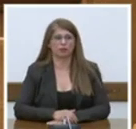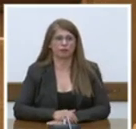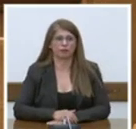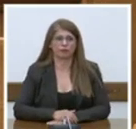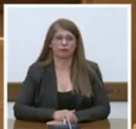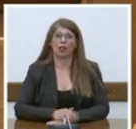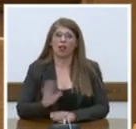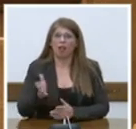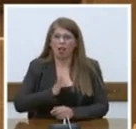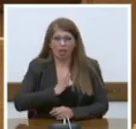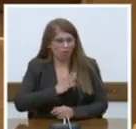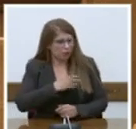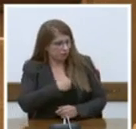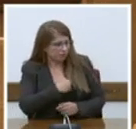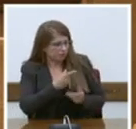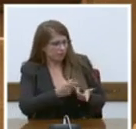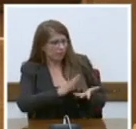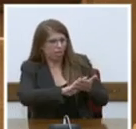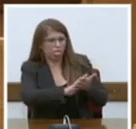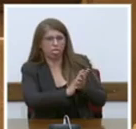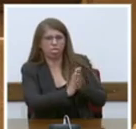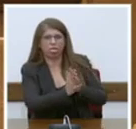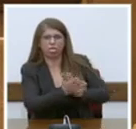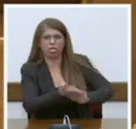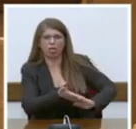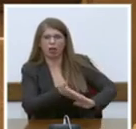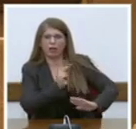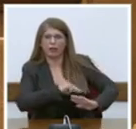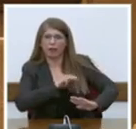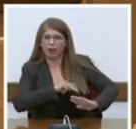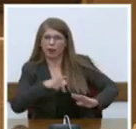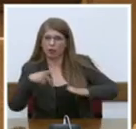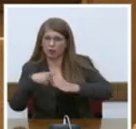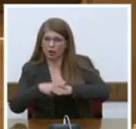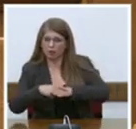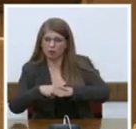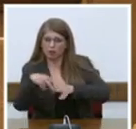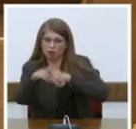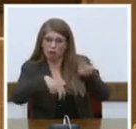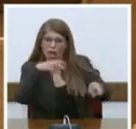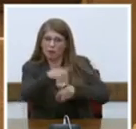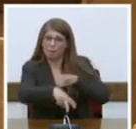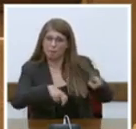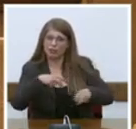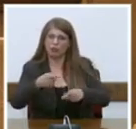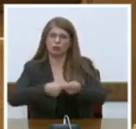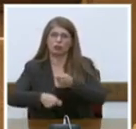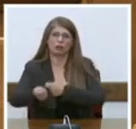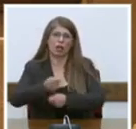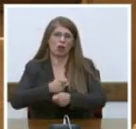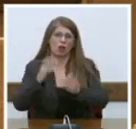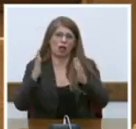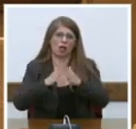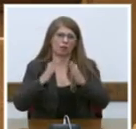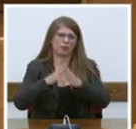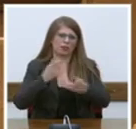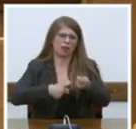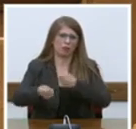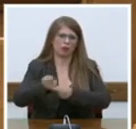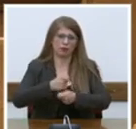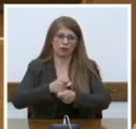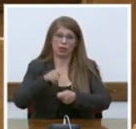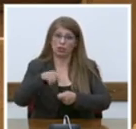ανθρωπιάς έχει ισοπεδωθεί χάρη του κέρδους των τραπεζών και των αρπακτικών της αγοράς ακινήτων. Πάνω στο δράμα